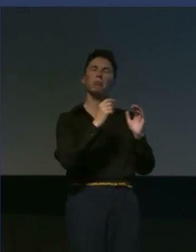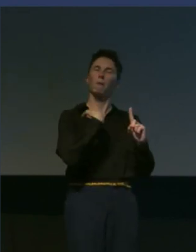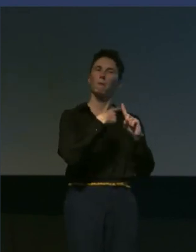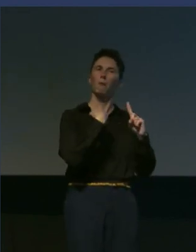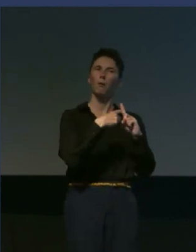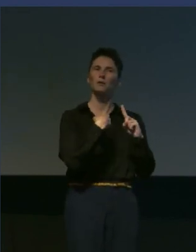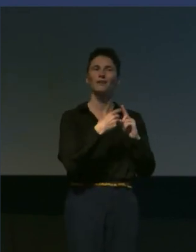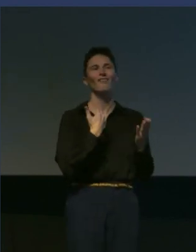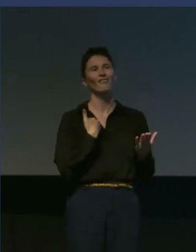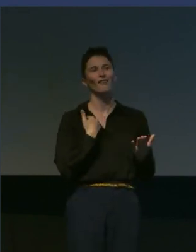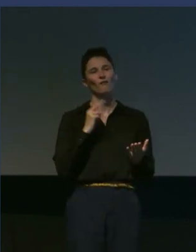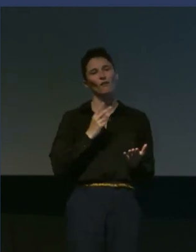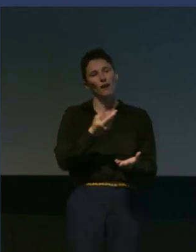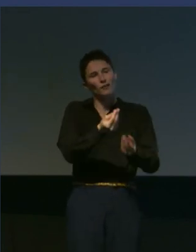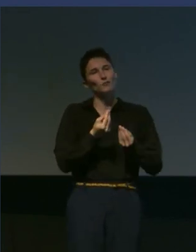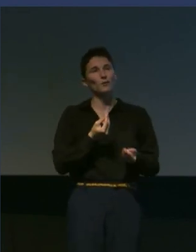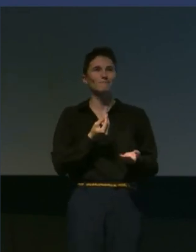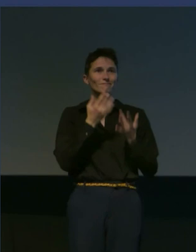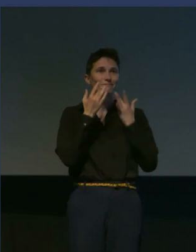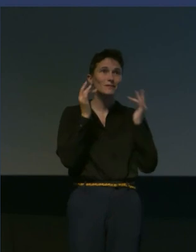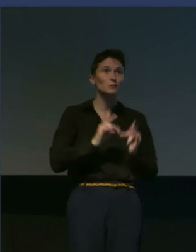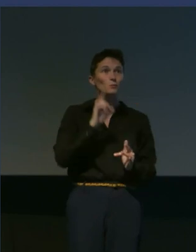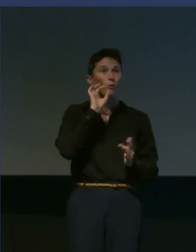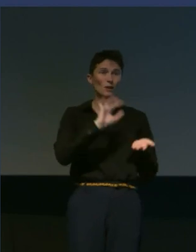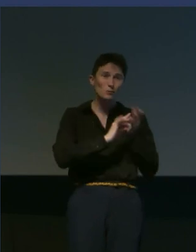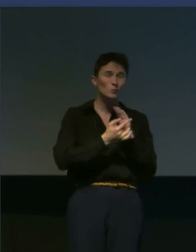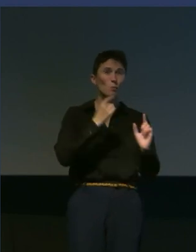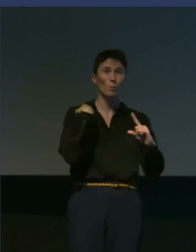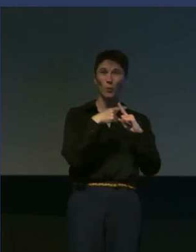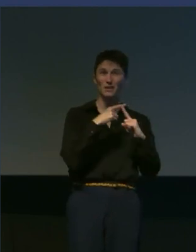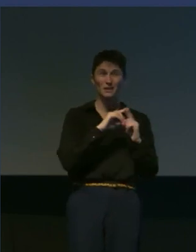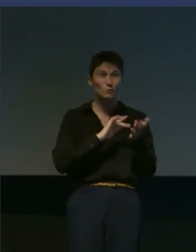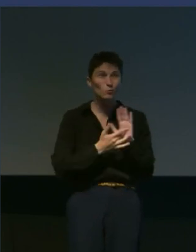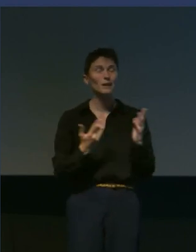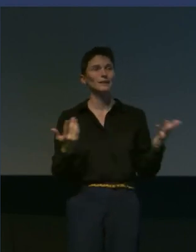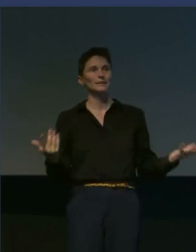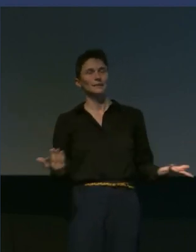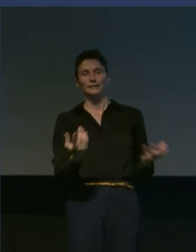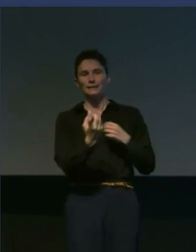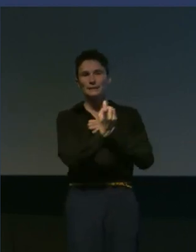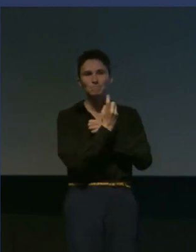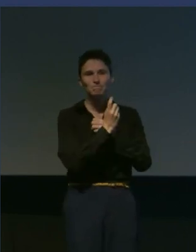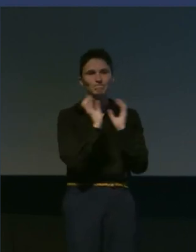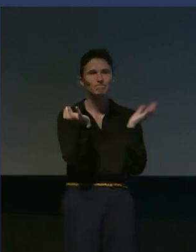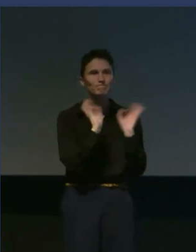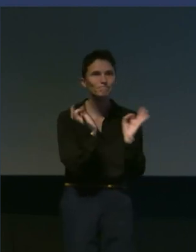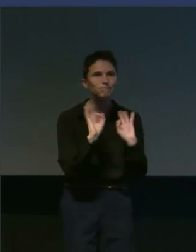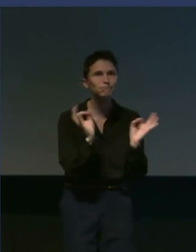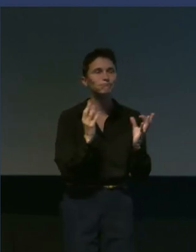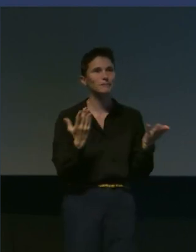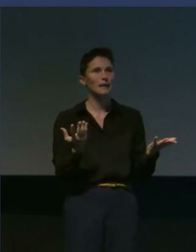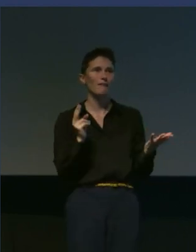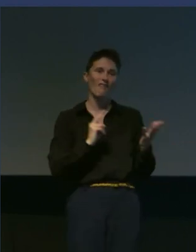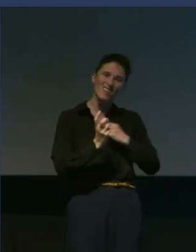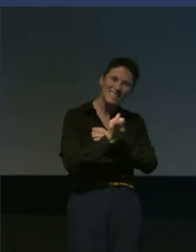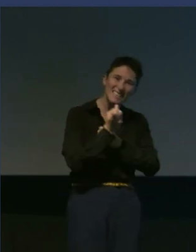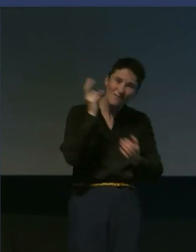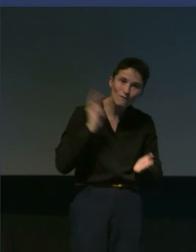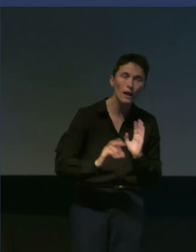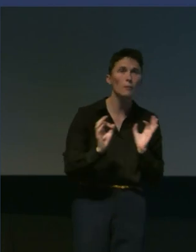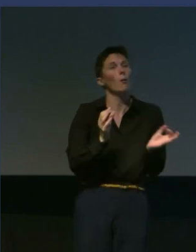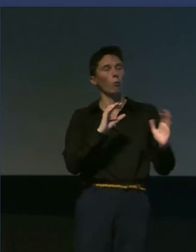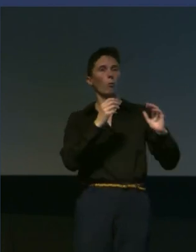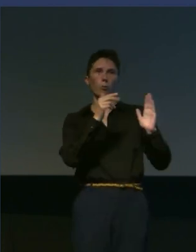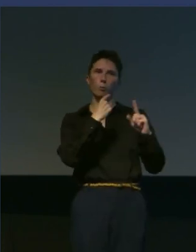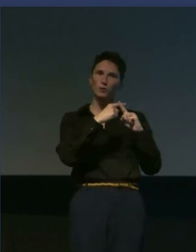les retours qu'on a eu parce qu'ils étaient tous positifs pratiquement. On n'a pas eu de critiques vraiment acerbes. Bon, en même temps, c'est bien, ça